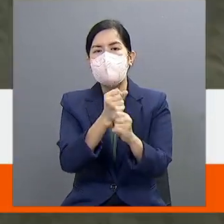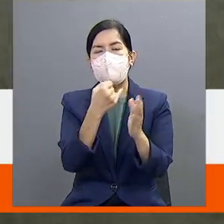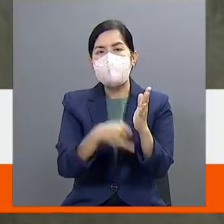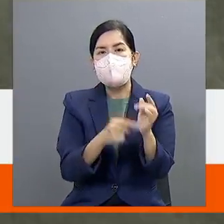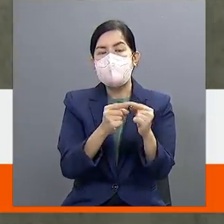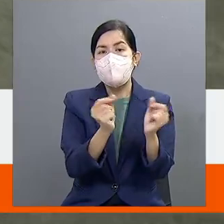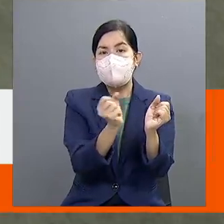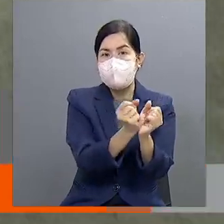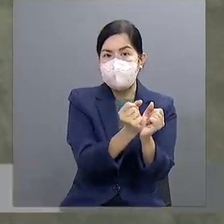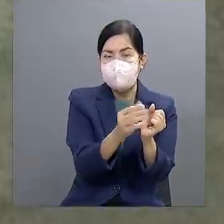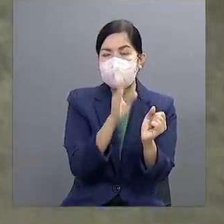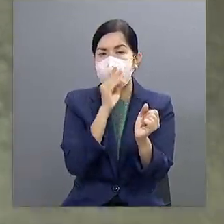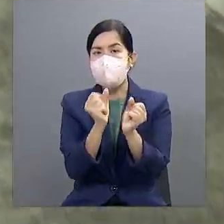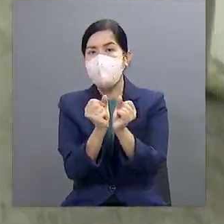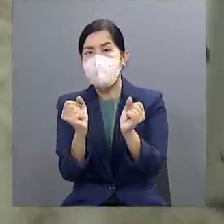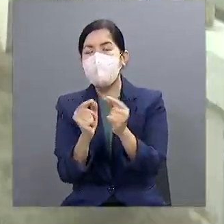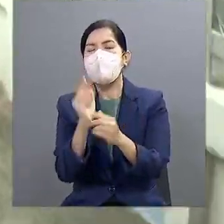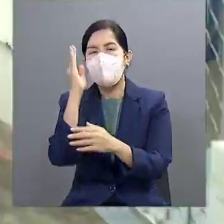ครับ